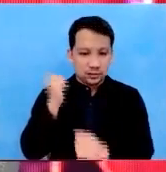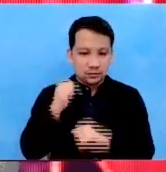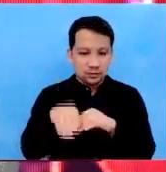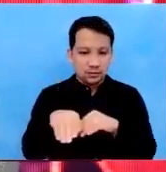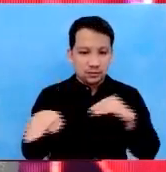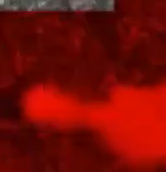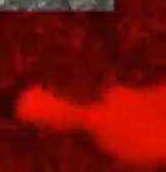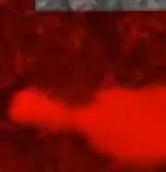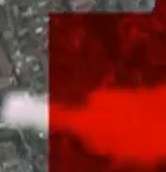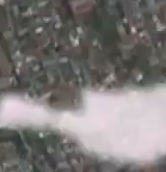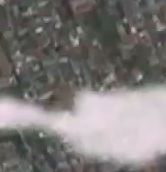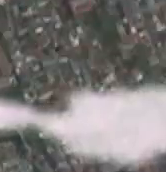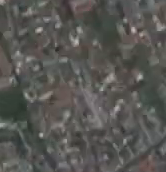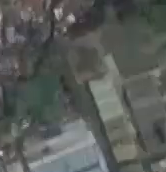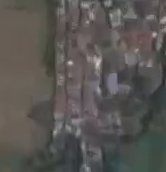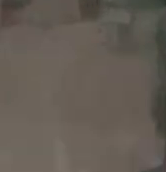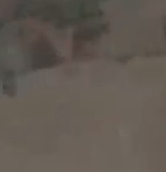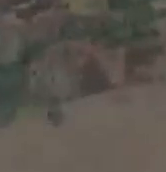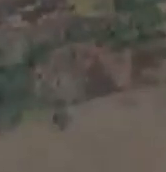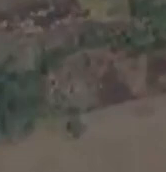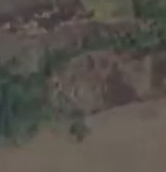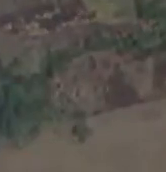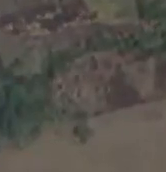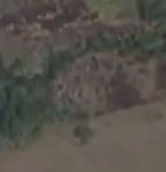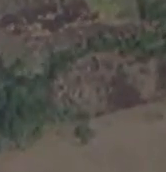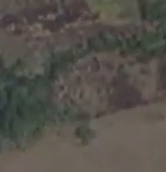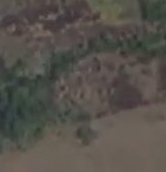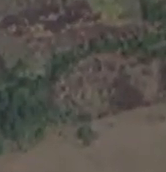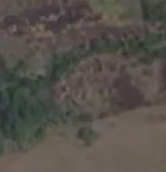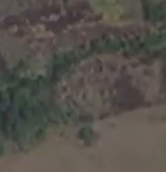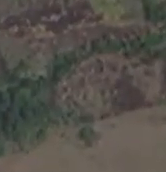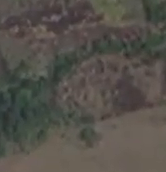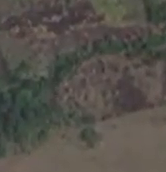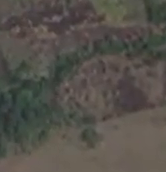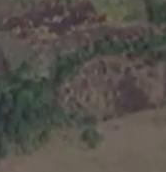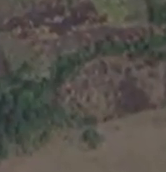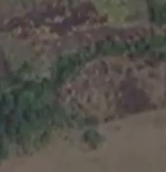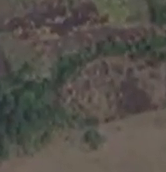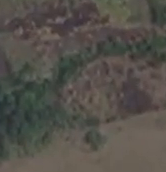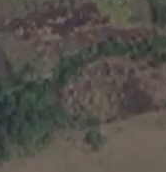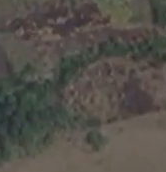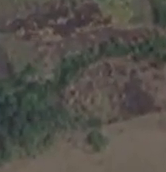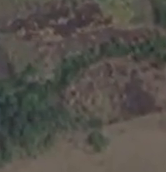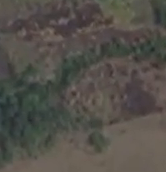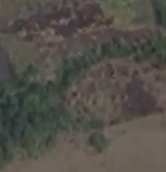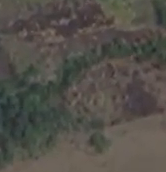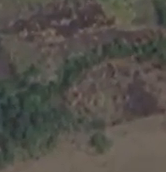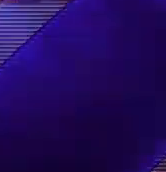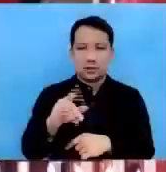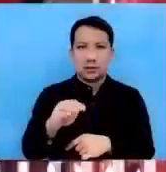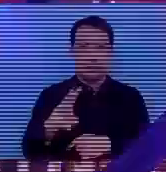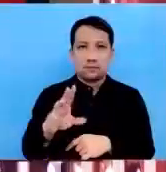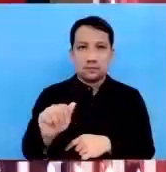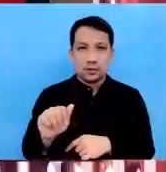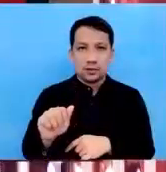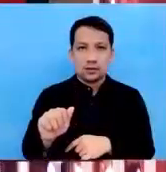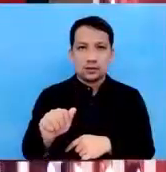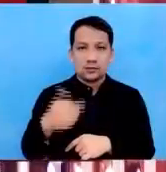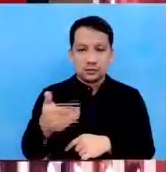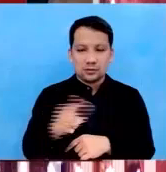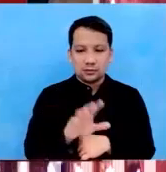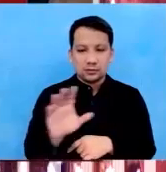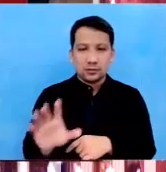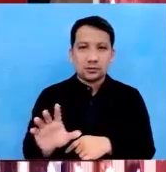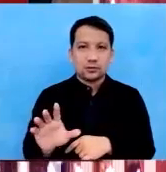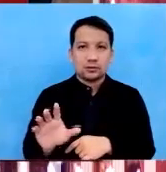undas. At live mula sa SLEX Command Center sa Calamba, Laguna, nasa frontline ng balitang yan si